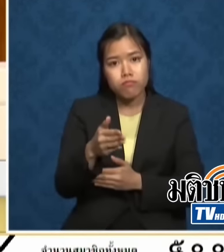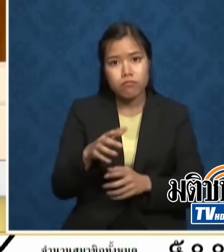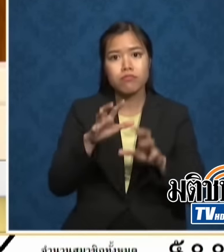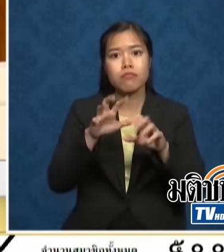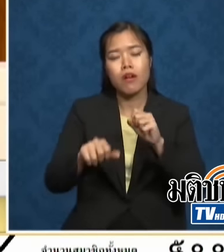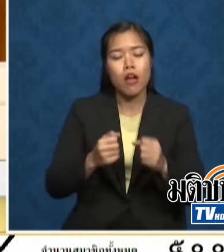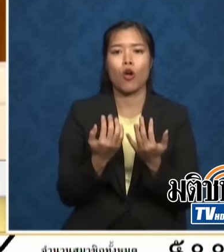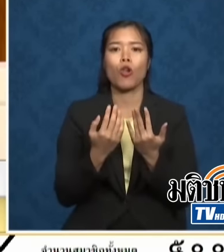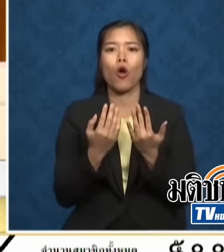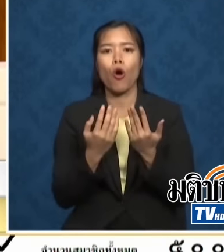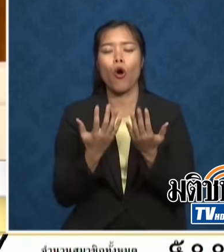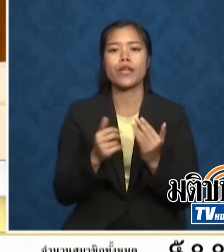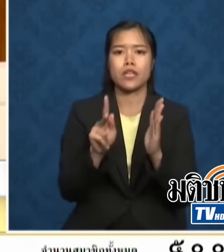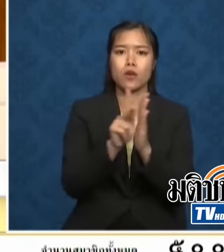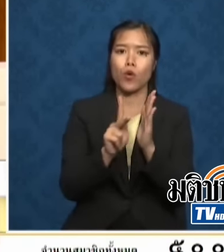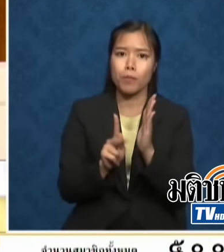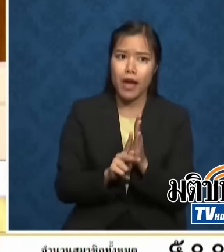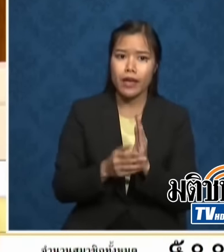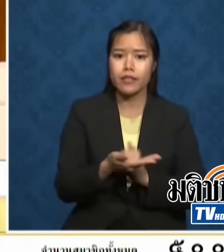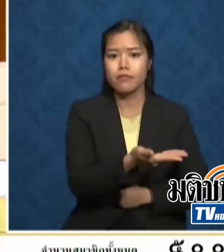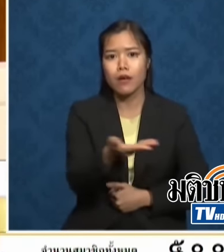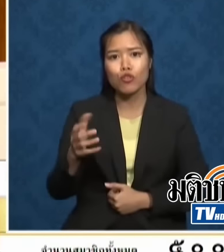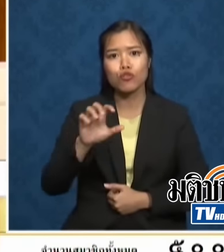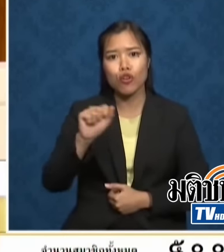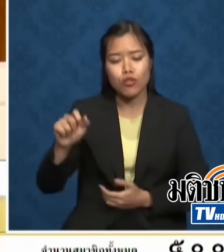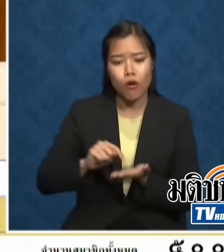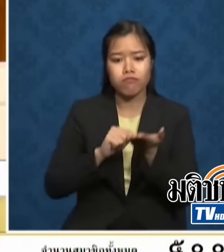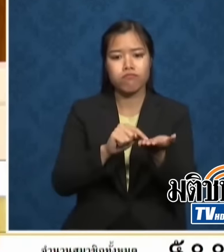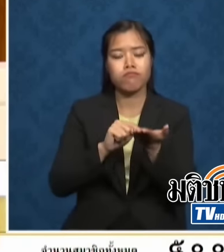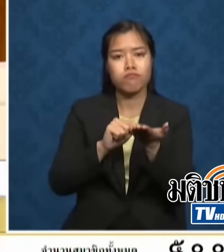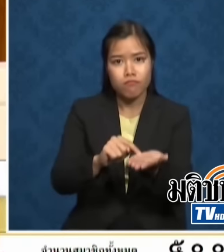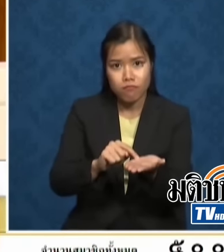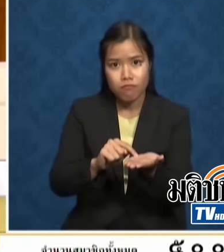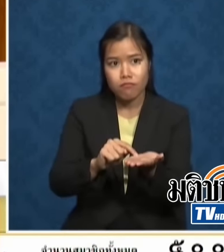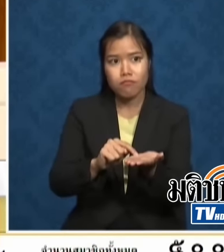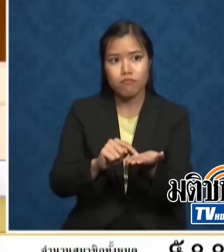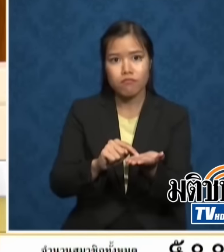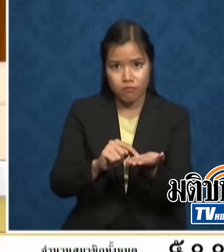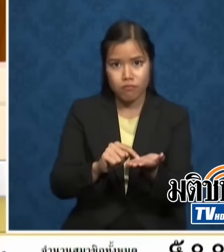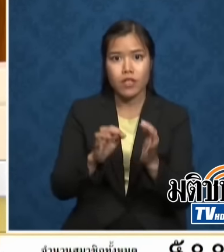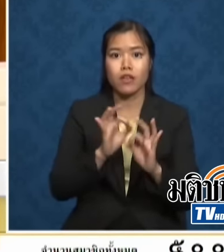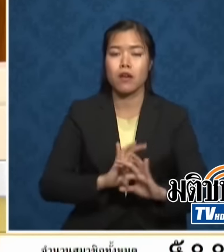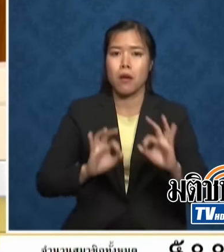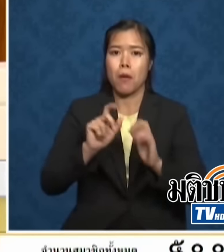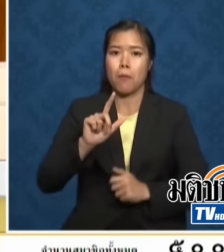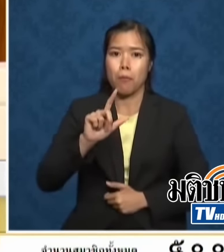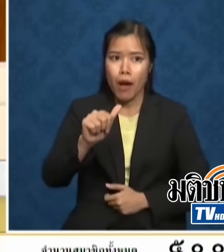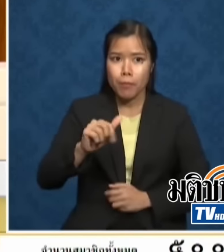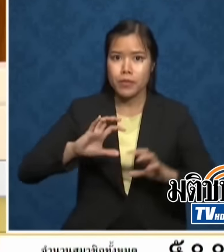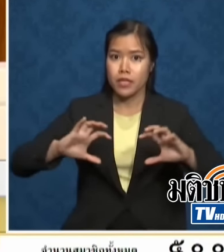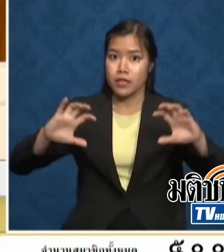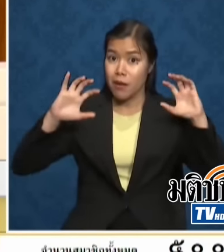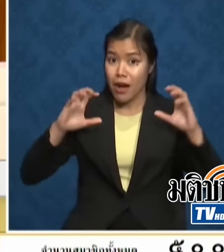ายที่เพื่อนสมาชิกสภาผู้แทนราษฎรนำเสนอนะครับโดยเฉพาะกฎหมายที่รัฐบาลนะครับนำมาเสน